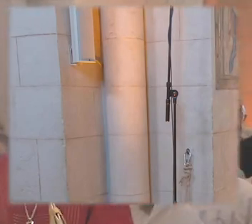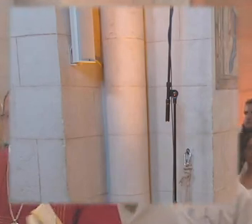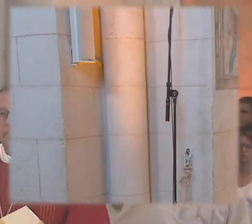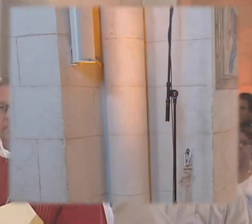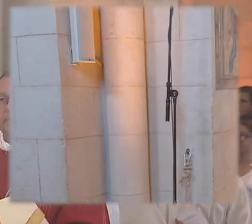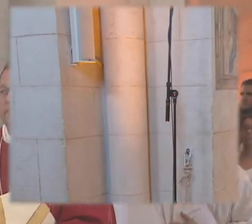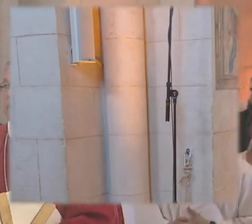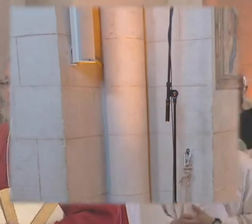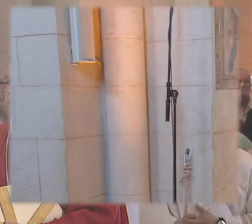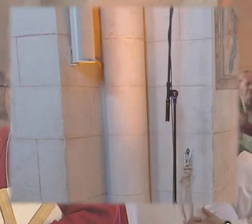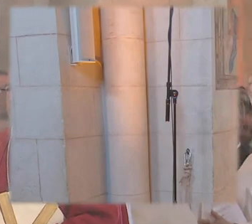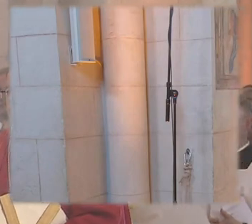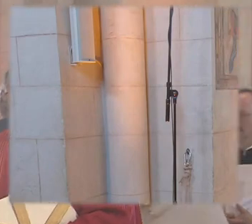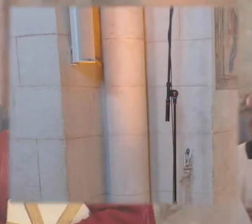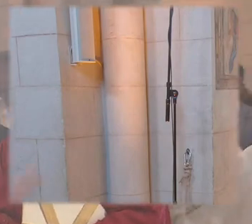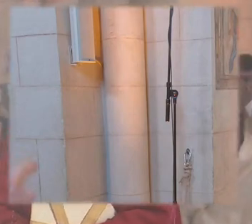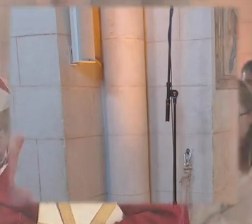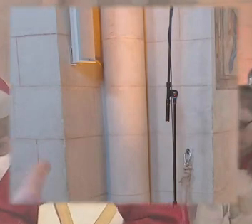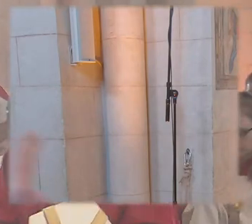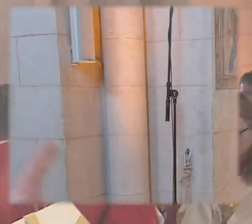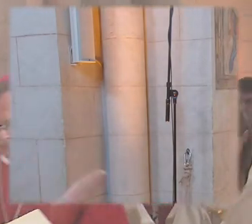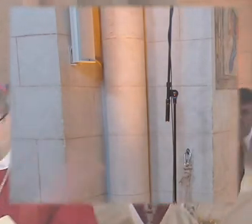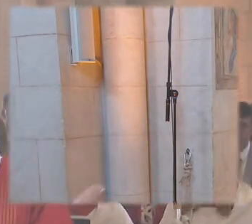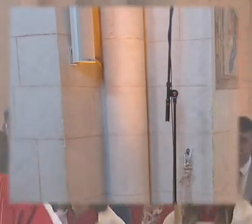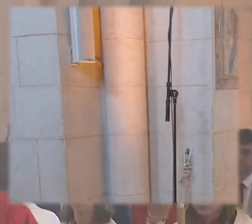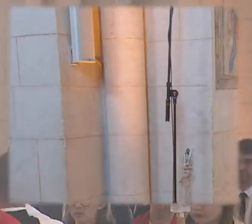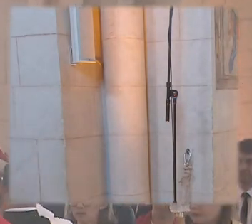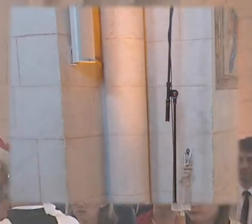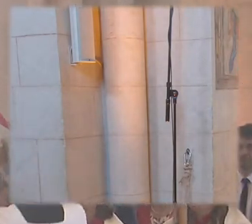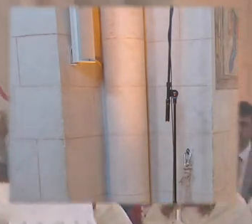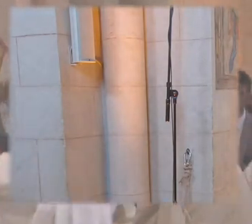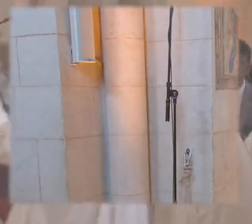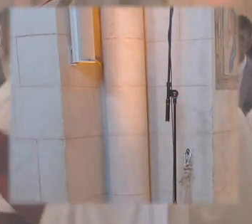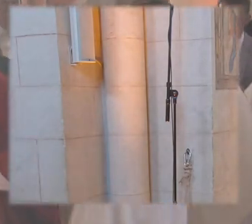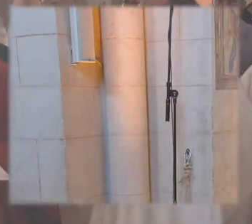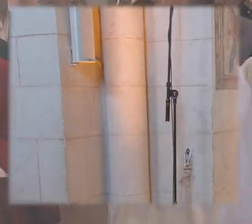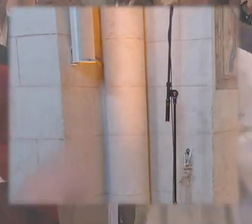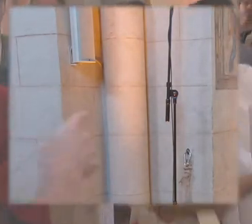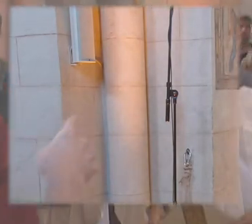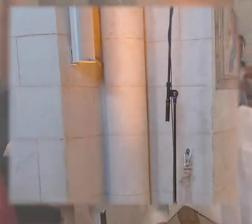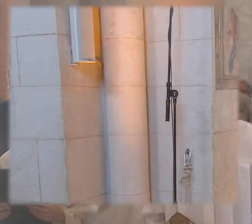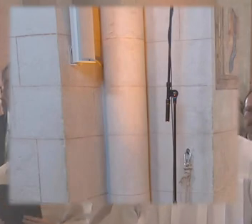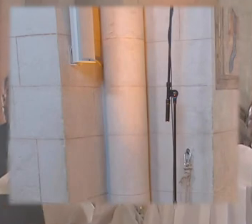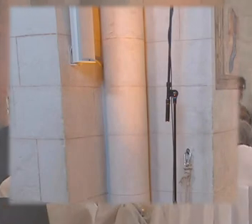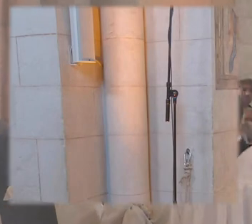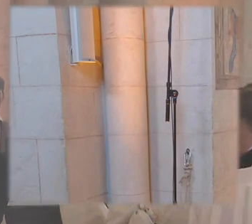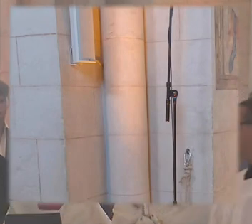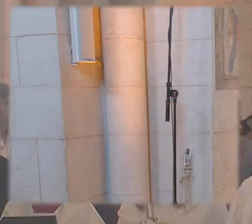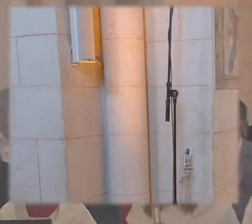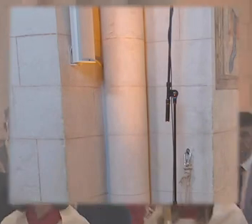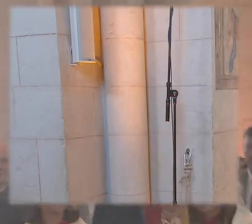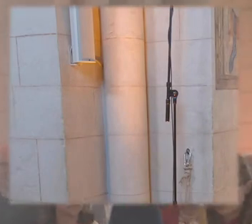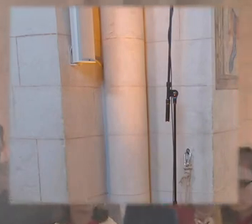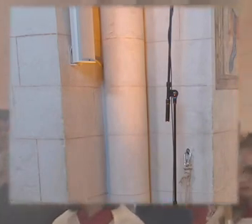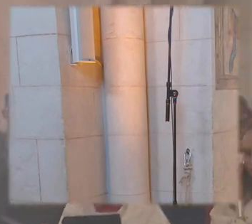alle sind gekommen, um an diesem großen Fest teilzunehmen, das heute in Limburg stattfindet, ganz